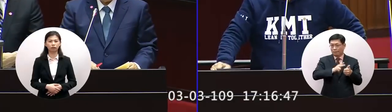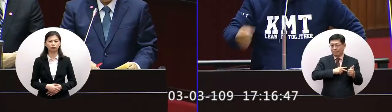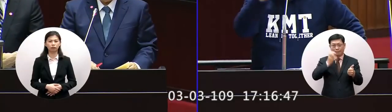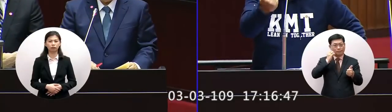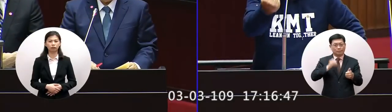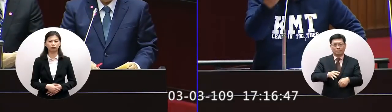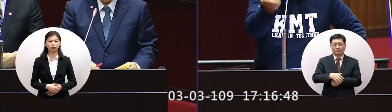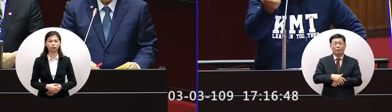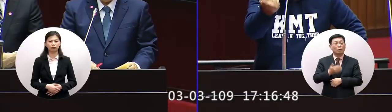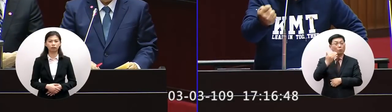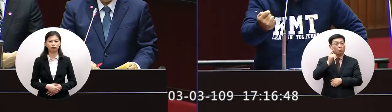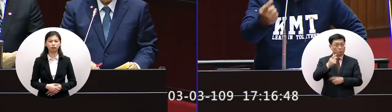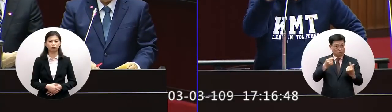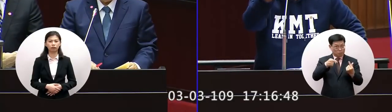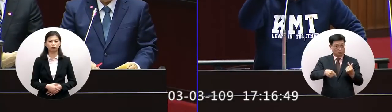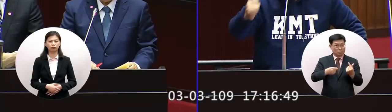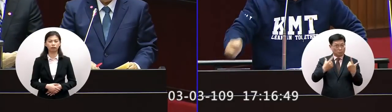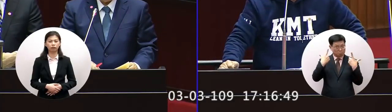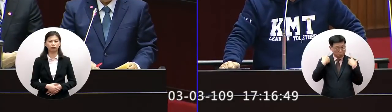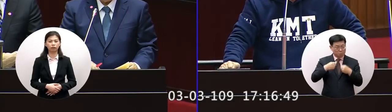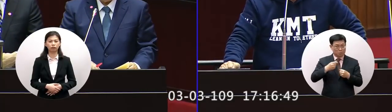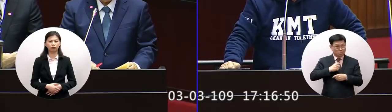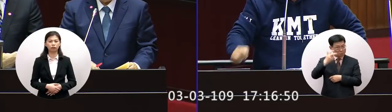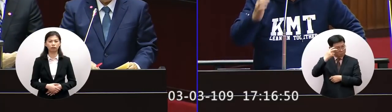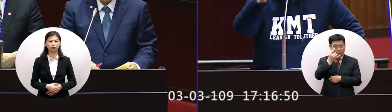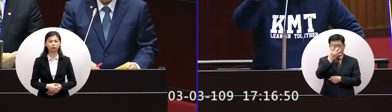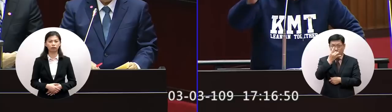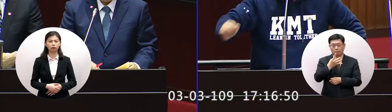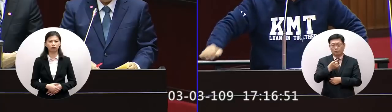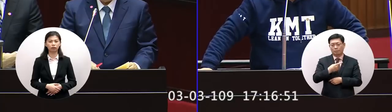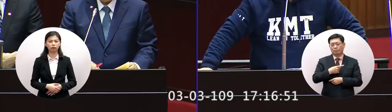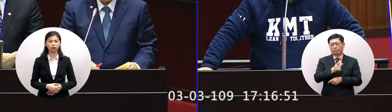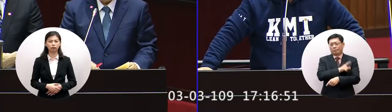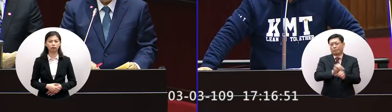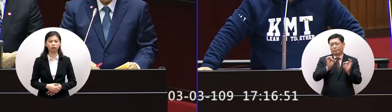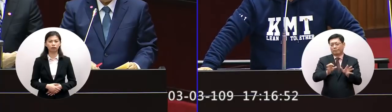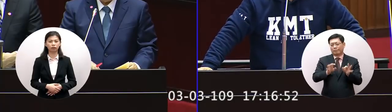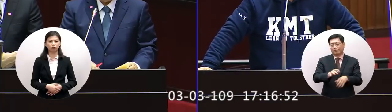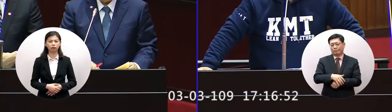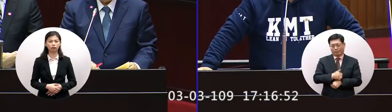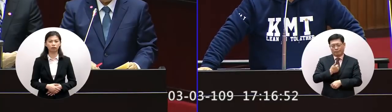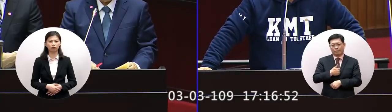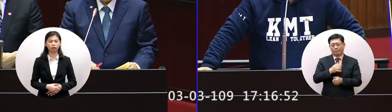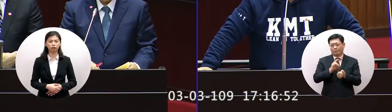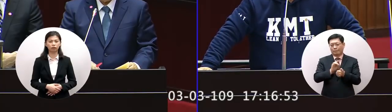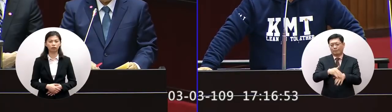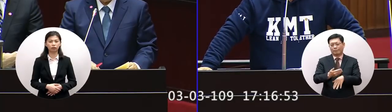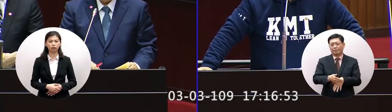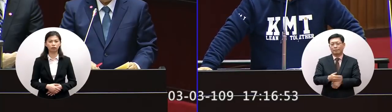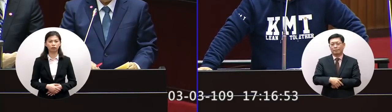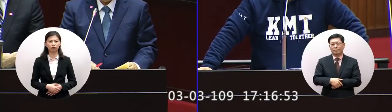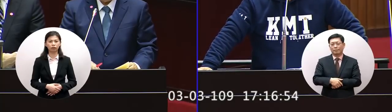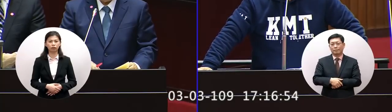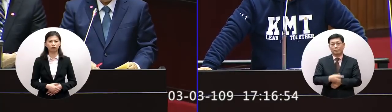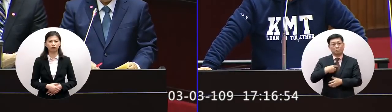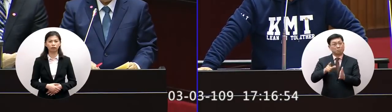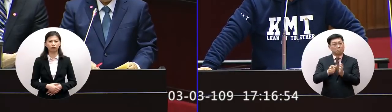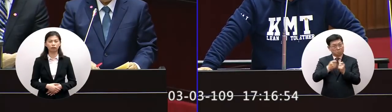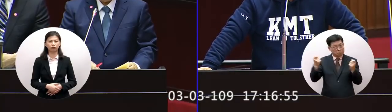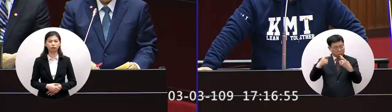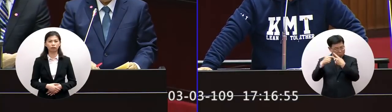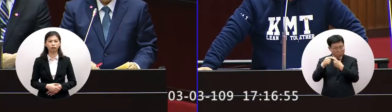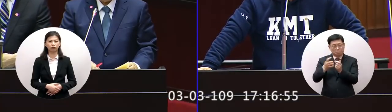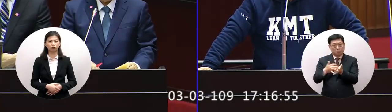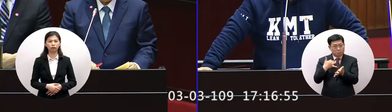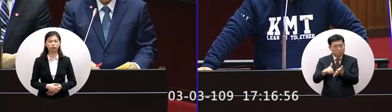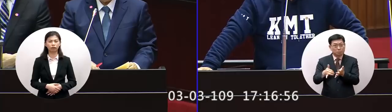尊严。你若含这点关节都收不掉了，枉费你再当主计长，我没骗你。我们长期这样在研究